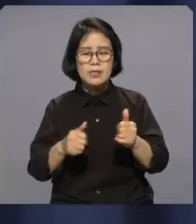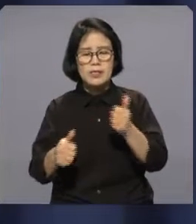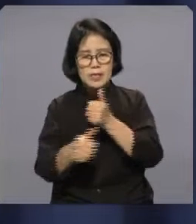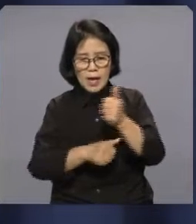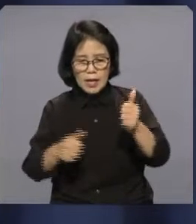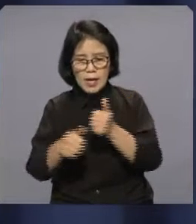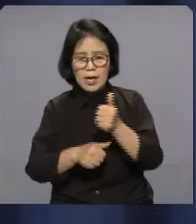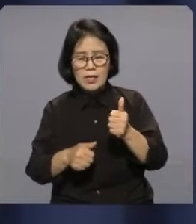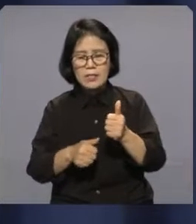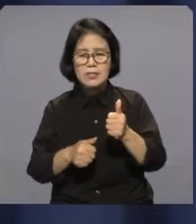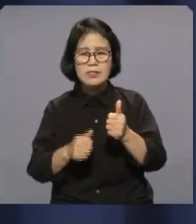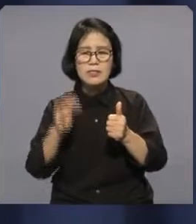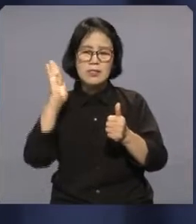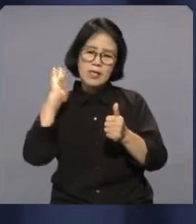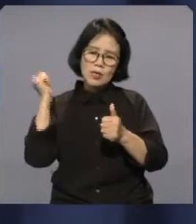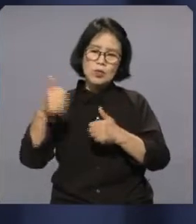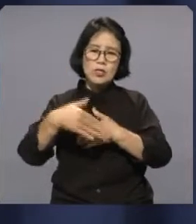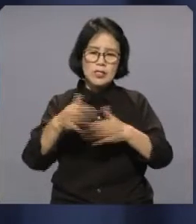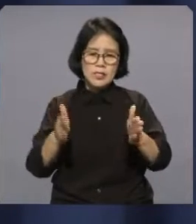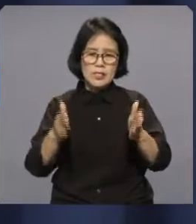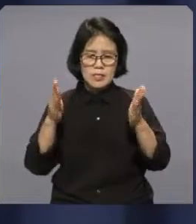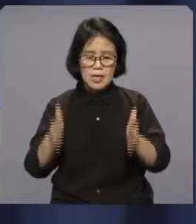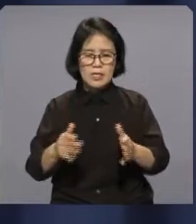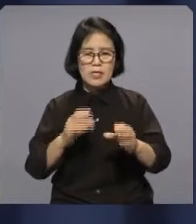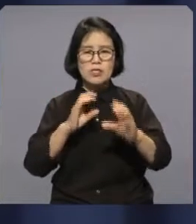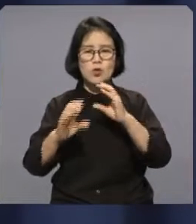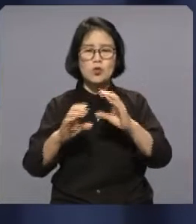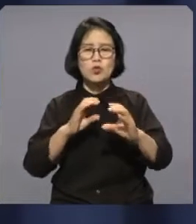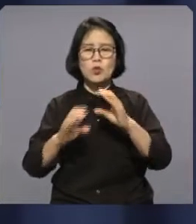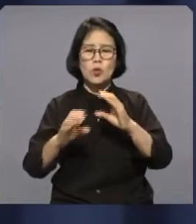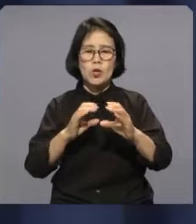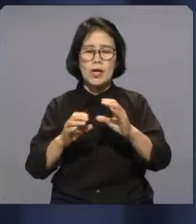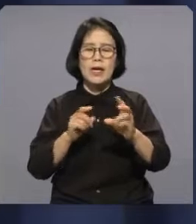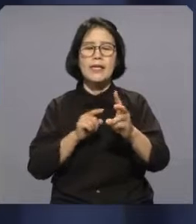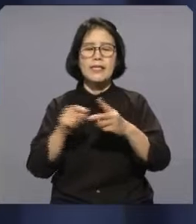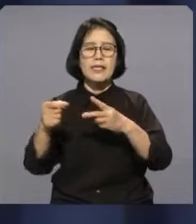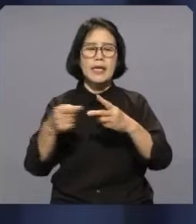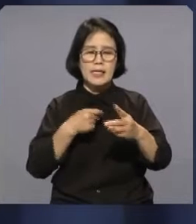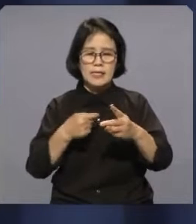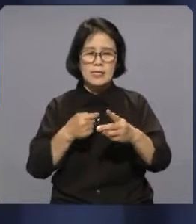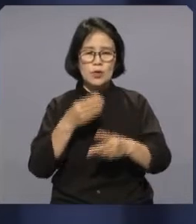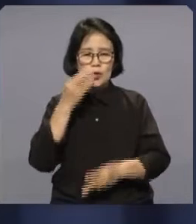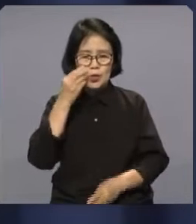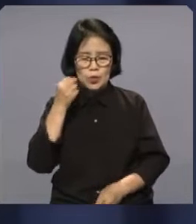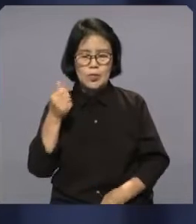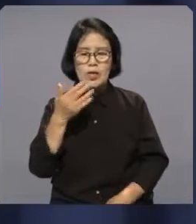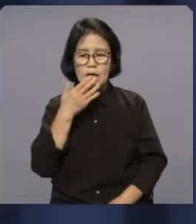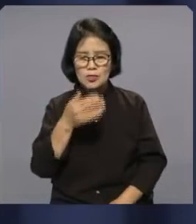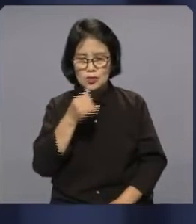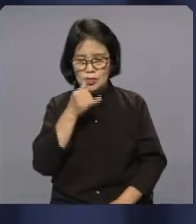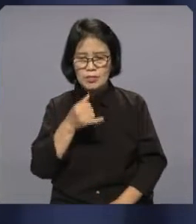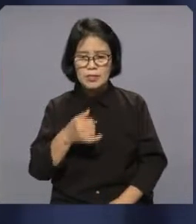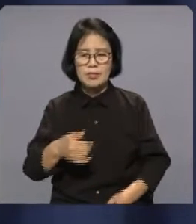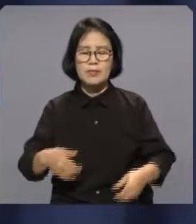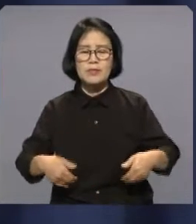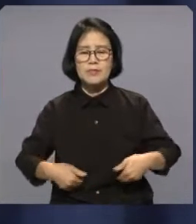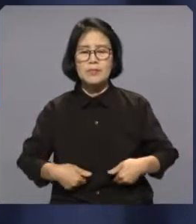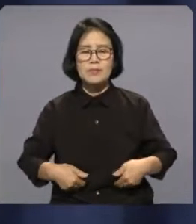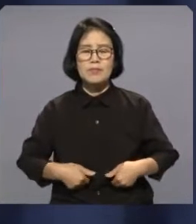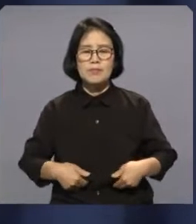내각 그다음에 우리 대통령실 간의 그런 소통과 이해를 원활히 할 수